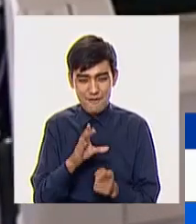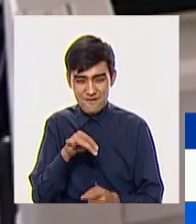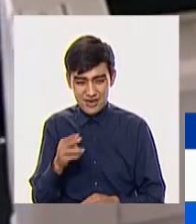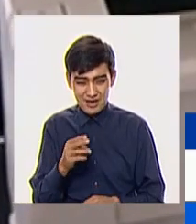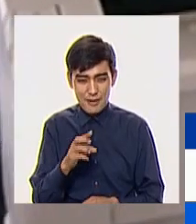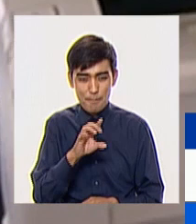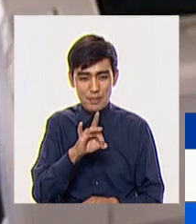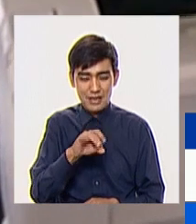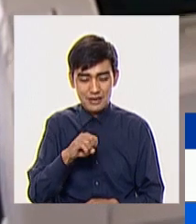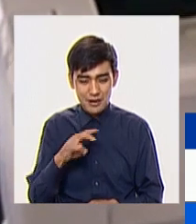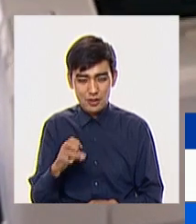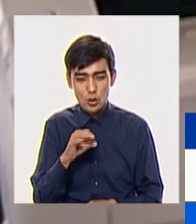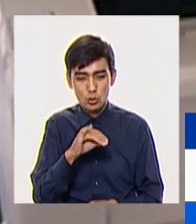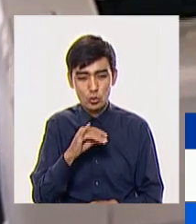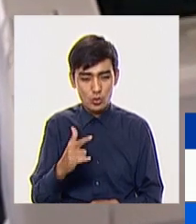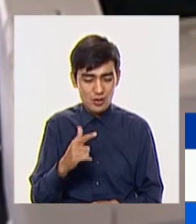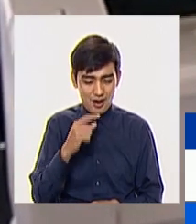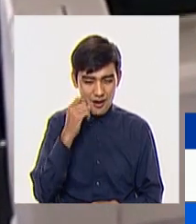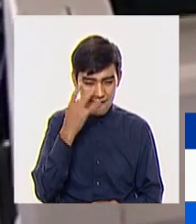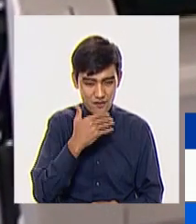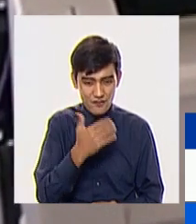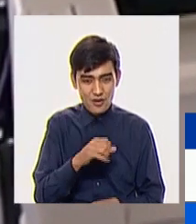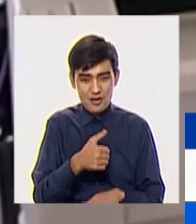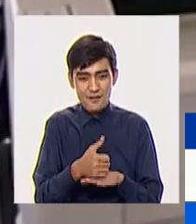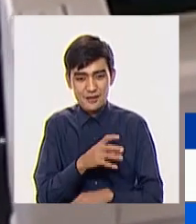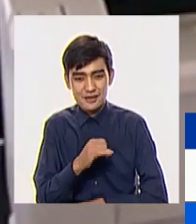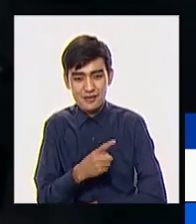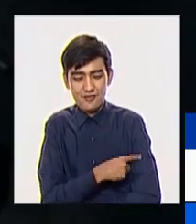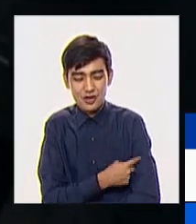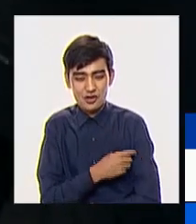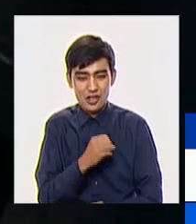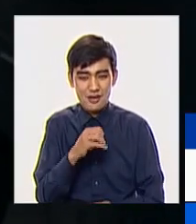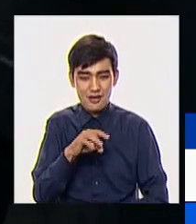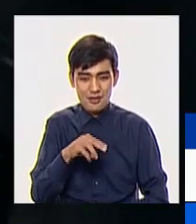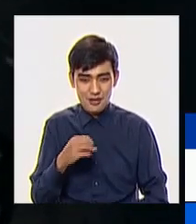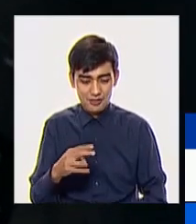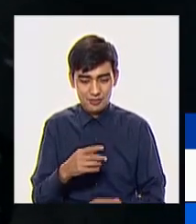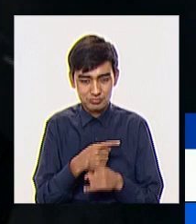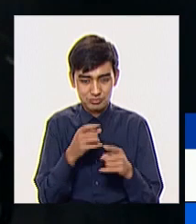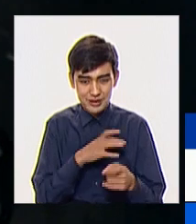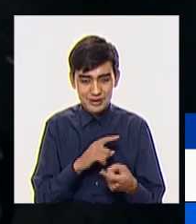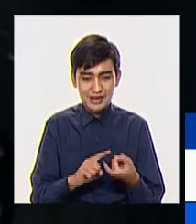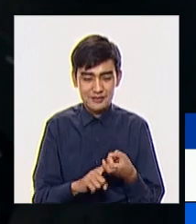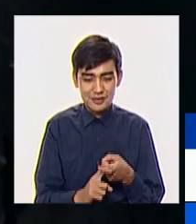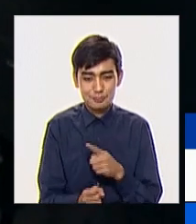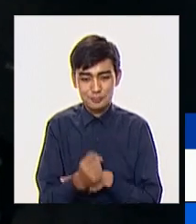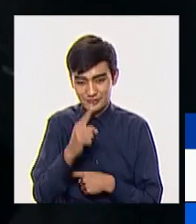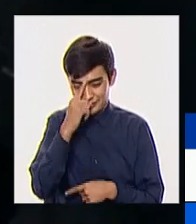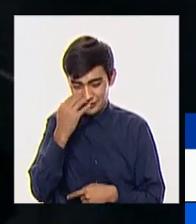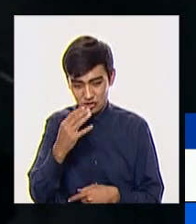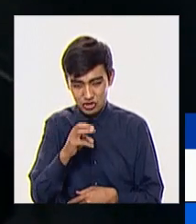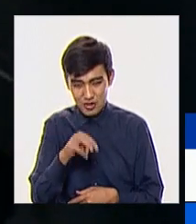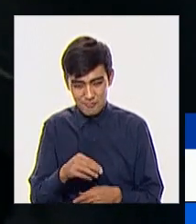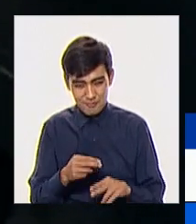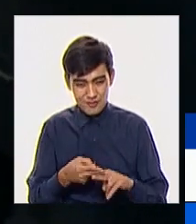британский и южноафриканский. Главный санитарный врач страны Ерлан Киясов сообщил, что в связи с вероятностью появления индийского штамма